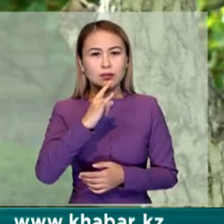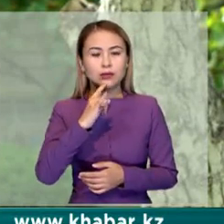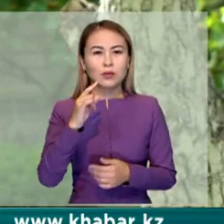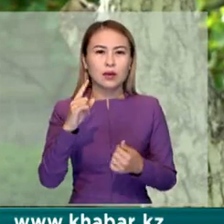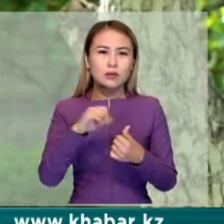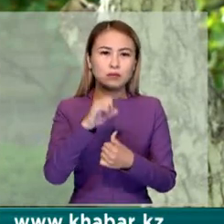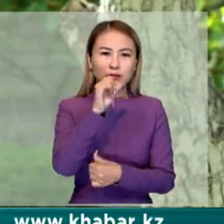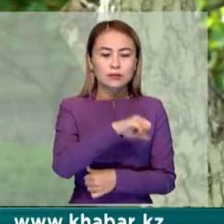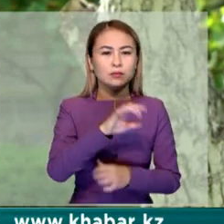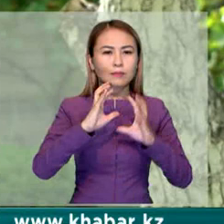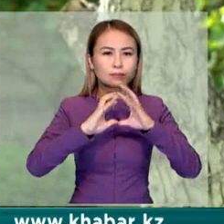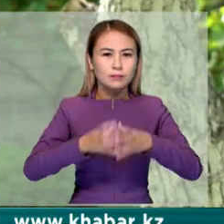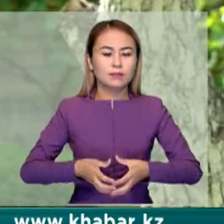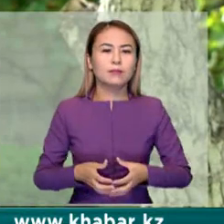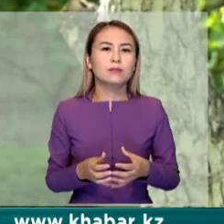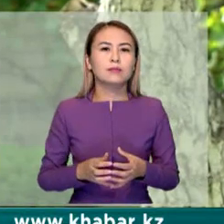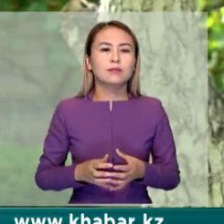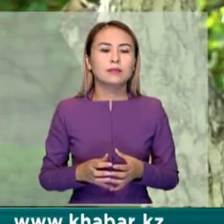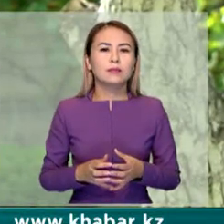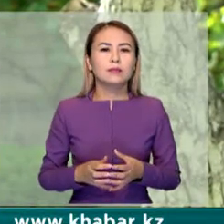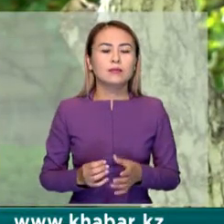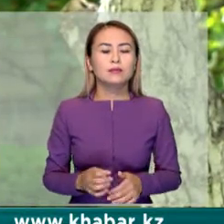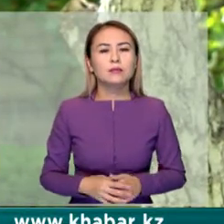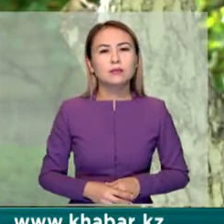қой. Бұл дүниежүзі. Дүниежүзіге